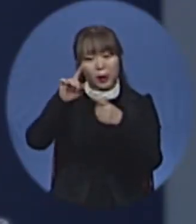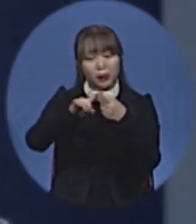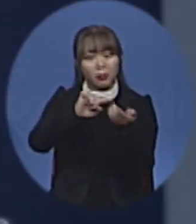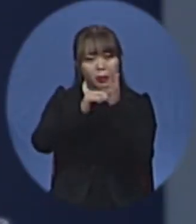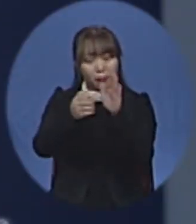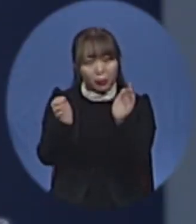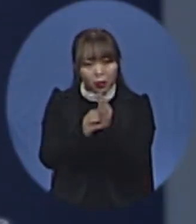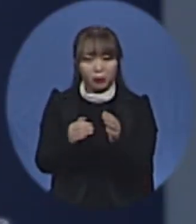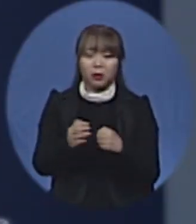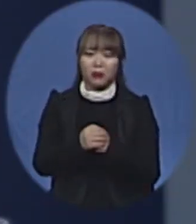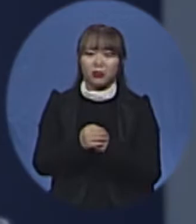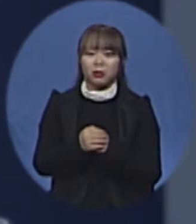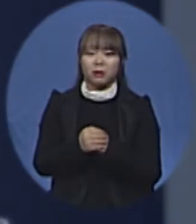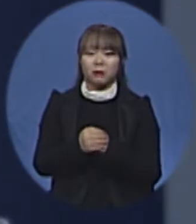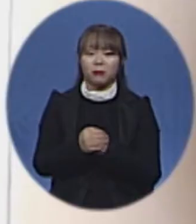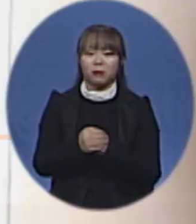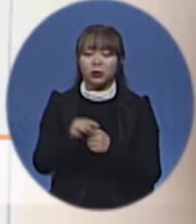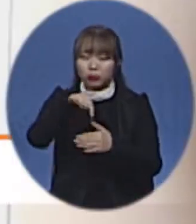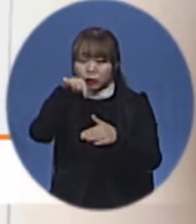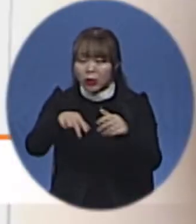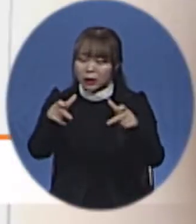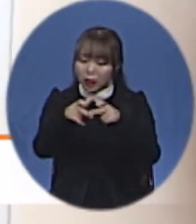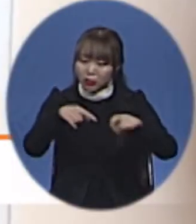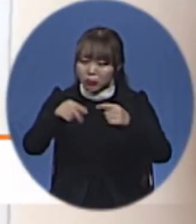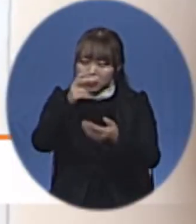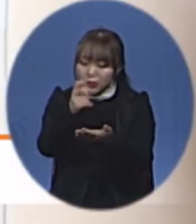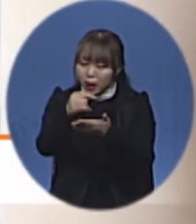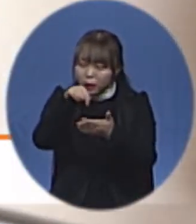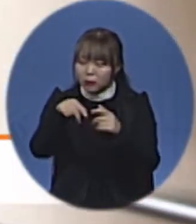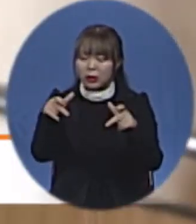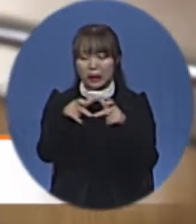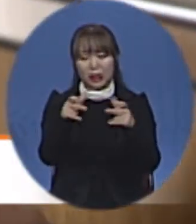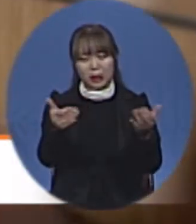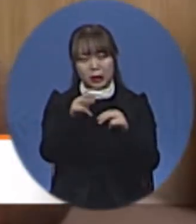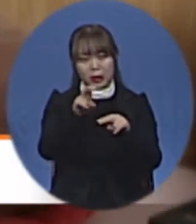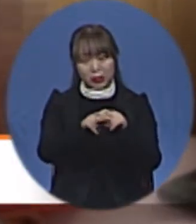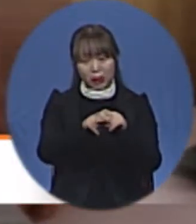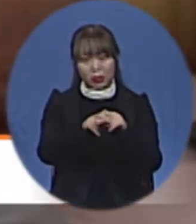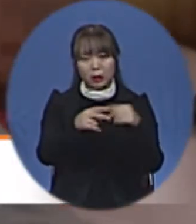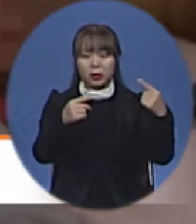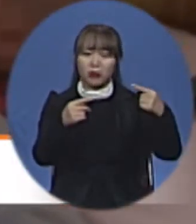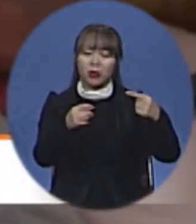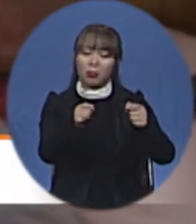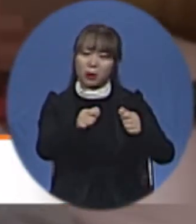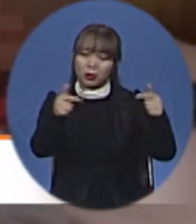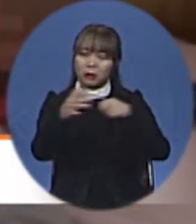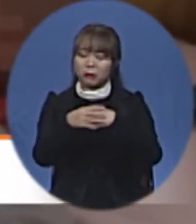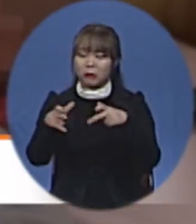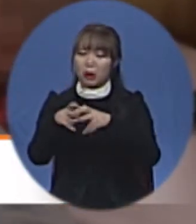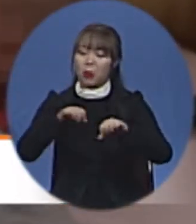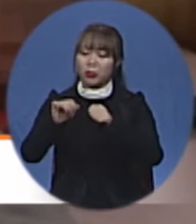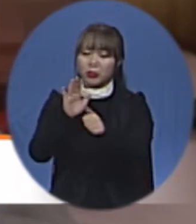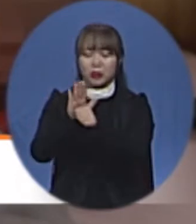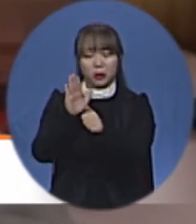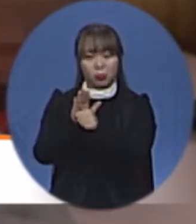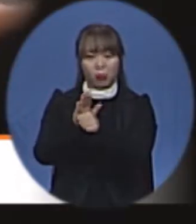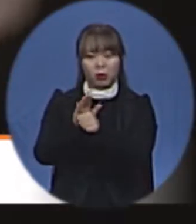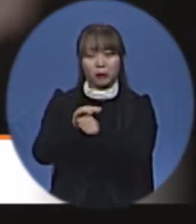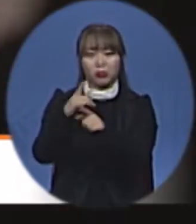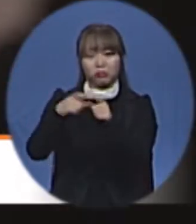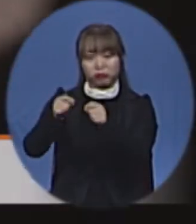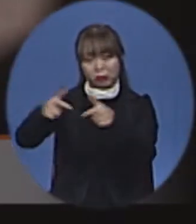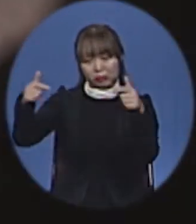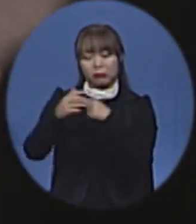발표했습니다. 그중 장애인 정책으로 장애인 일자리 1,000개 확대, 장애인 활동 지원 대상자